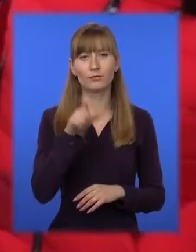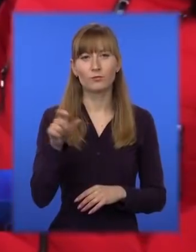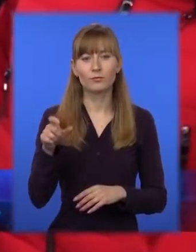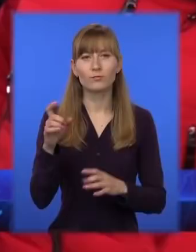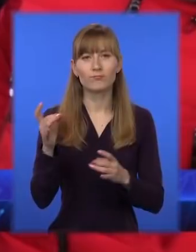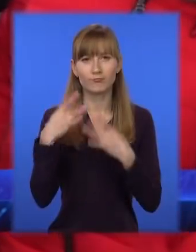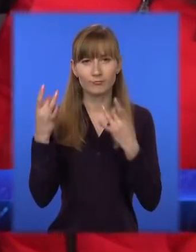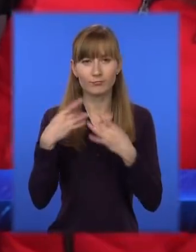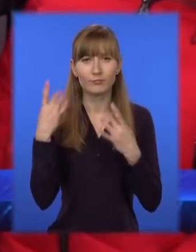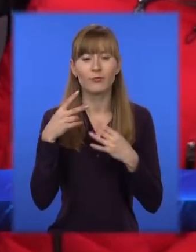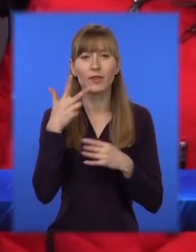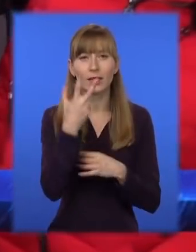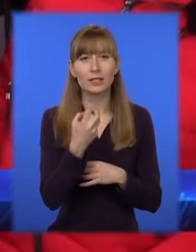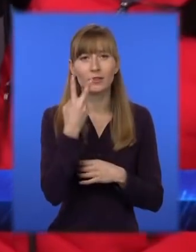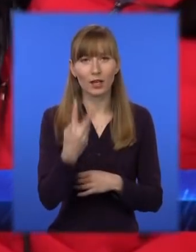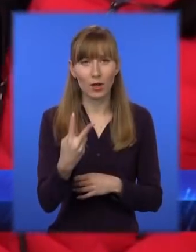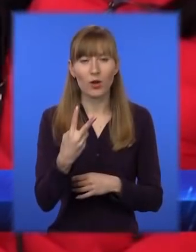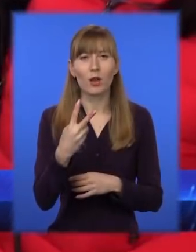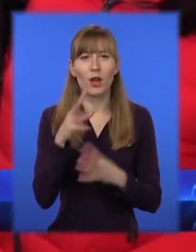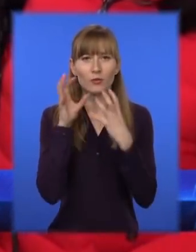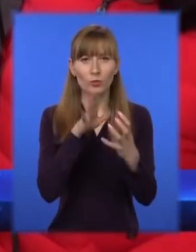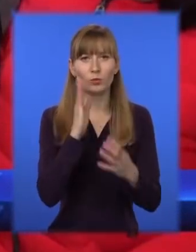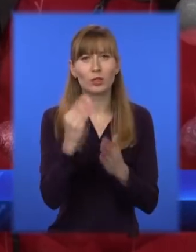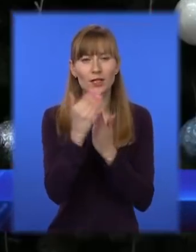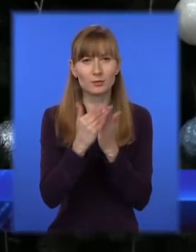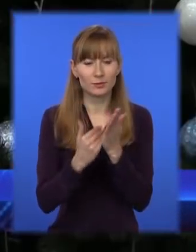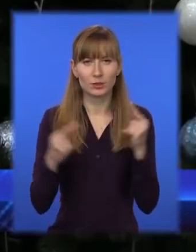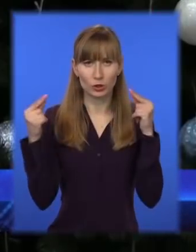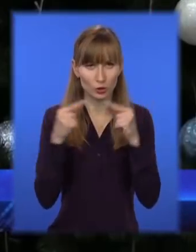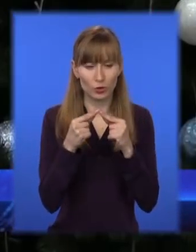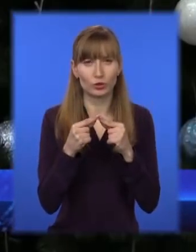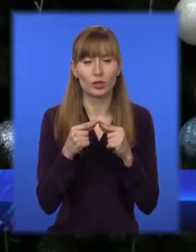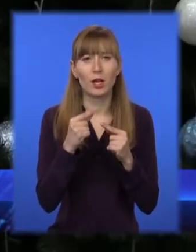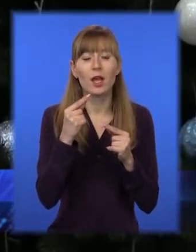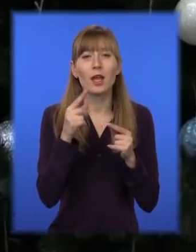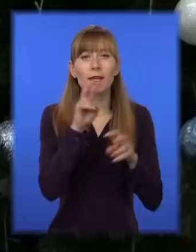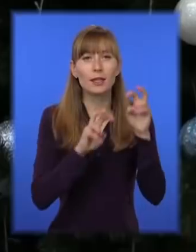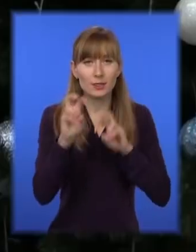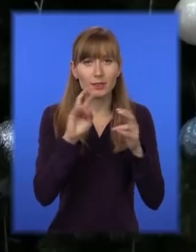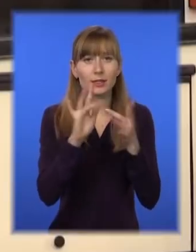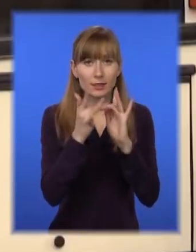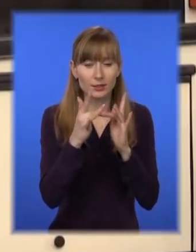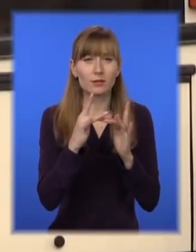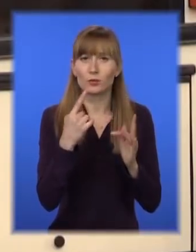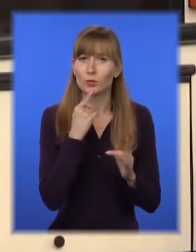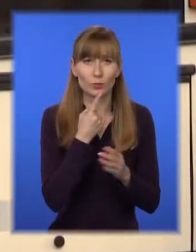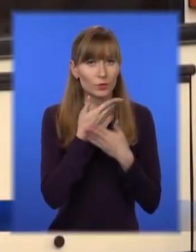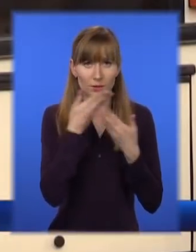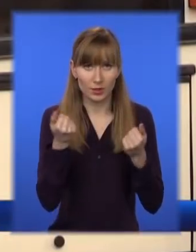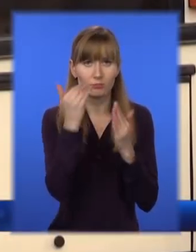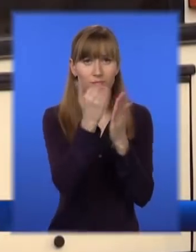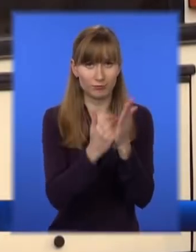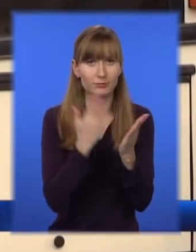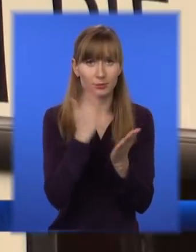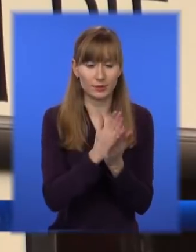Чиновники запевнили, автобус номер 302 курсуватиме чітко за розкладом. Знайти графік руху в інтернеті неважко. Давайте перевіримо,